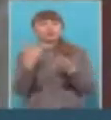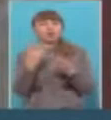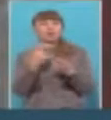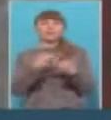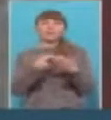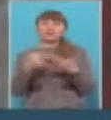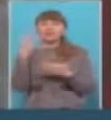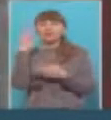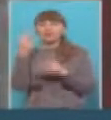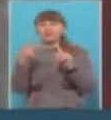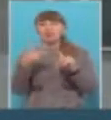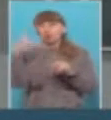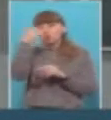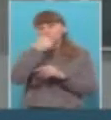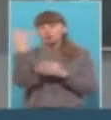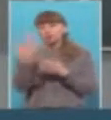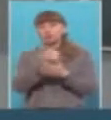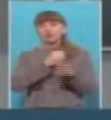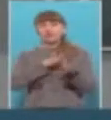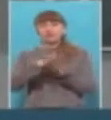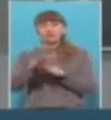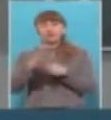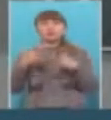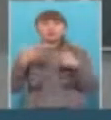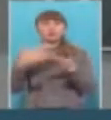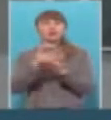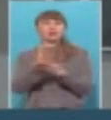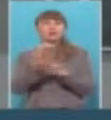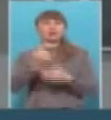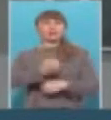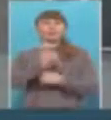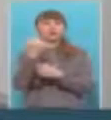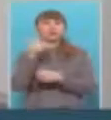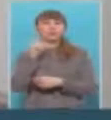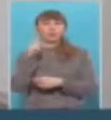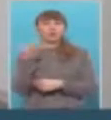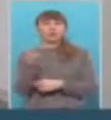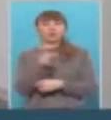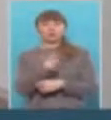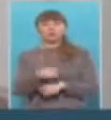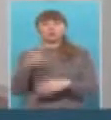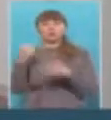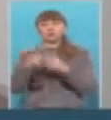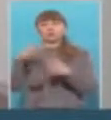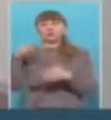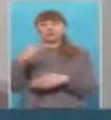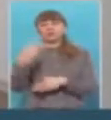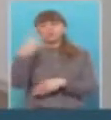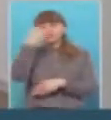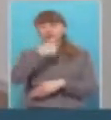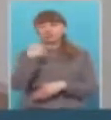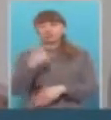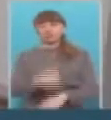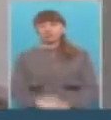жас отбасылар алғашқы жарнасыз 5% несиемен жеңілдетілген ипотекаға қол жеткізе алады. Көшбасшының тапсырмасына сәйкес